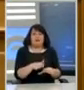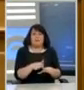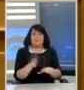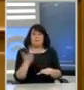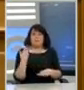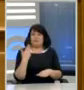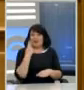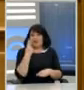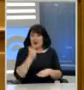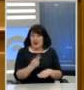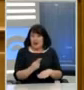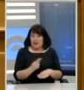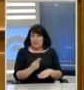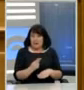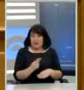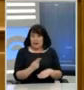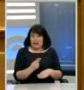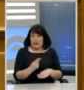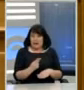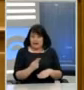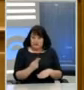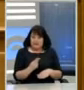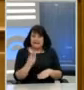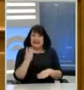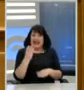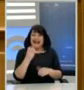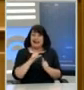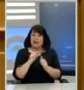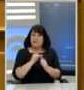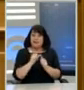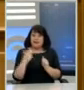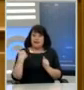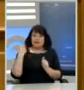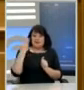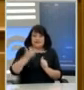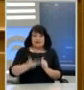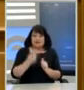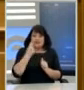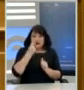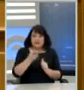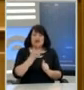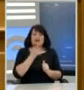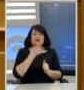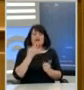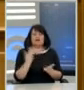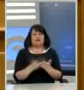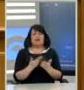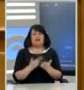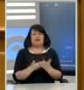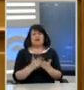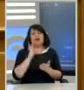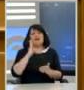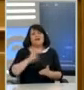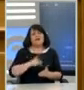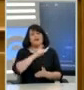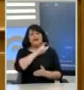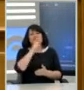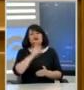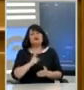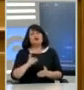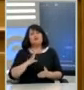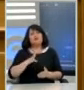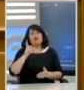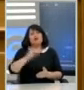μηνών είναι αμήλικτα. Οι πολίτες τα βιώνουν καθημερινά.